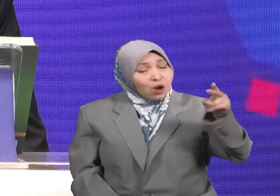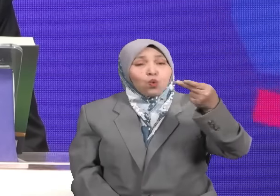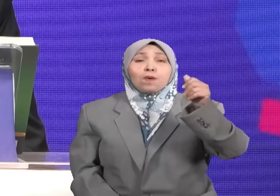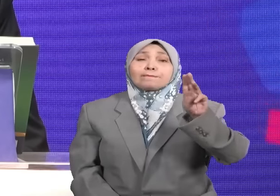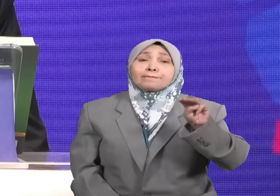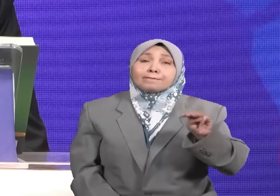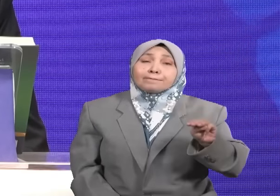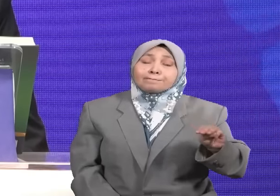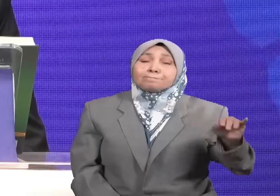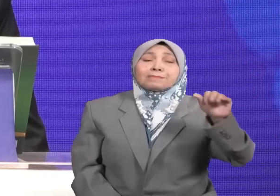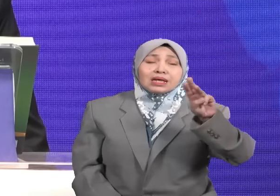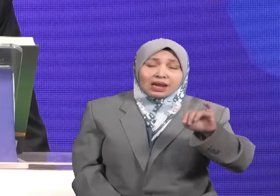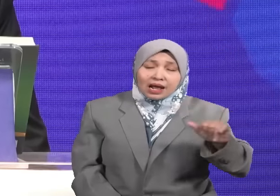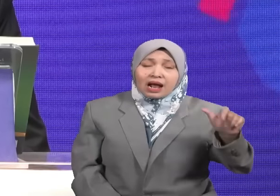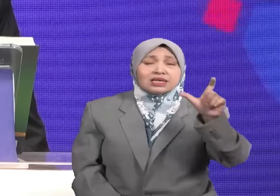atainahum min